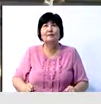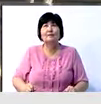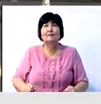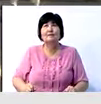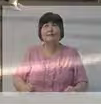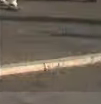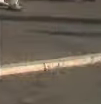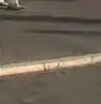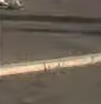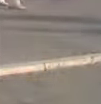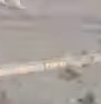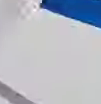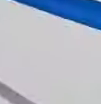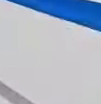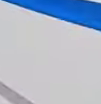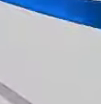Қызылорда телеарнасы.